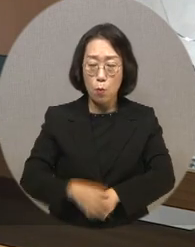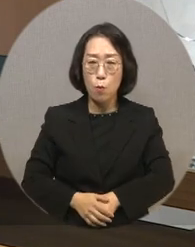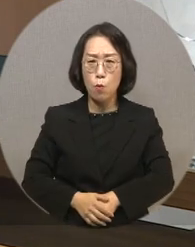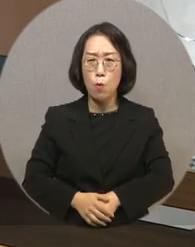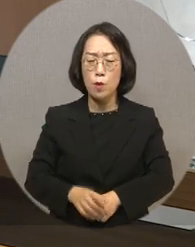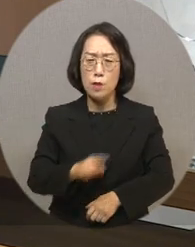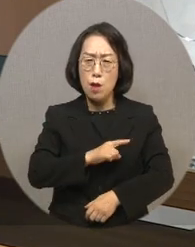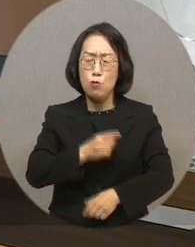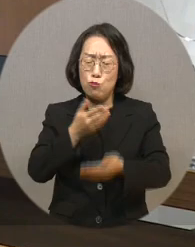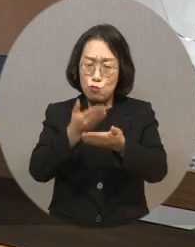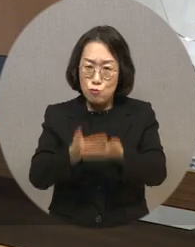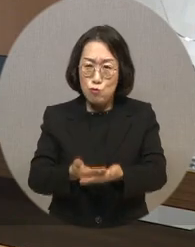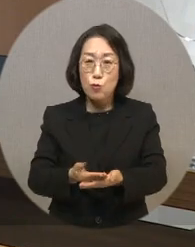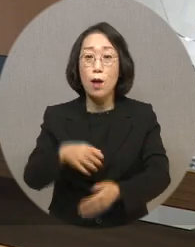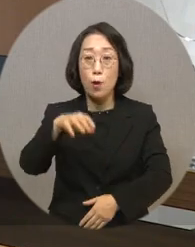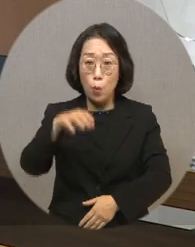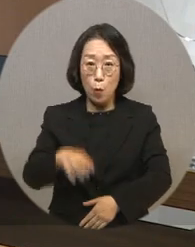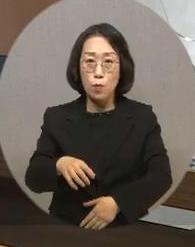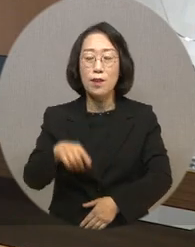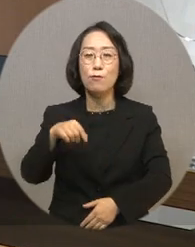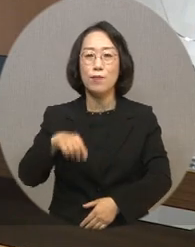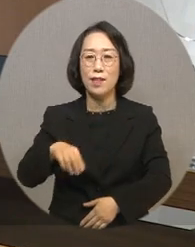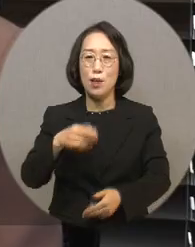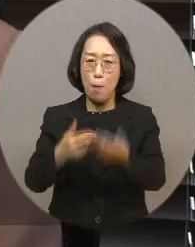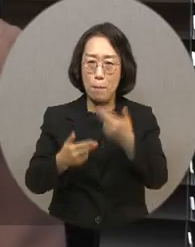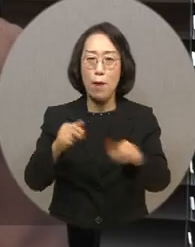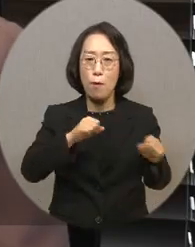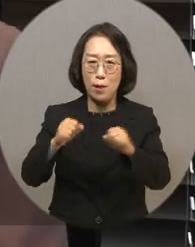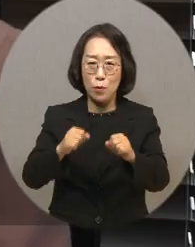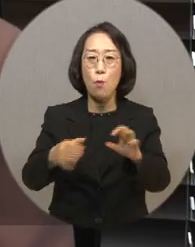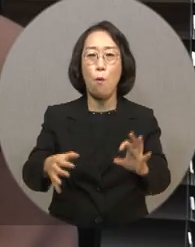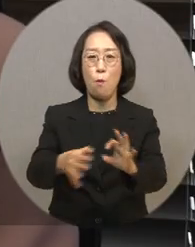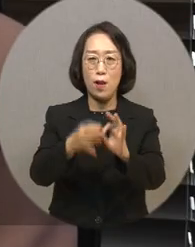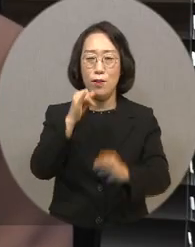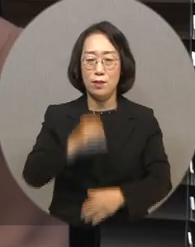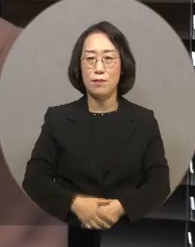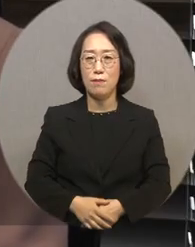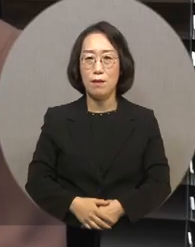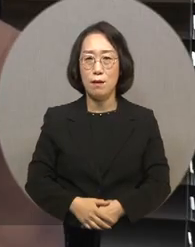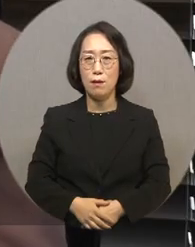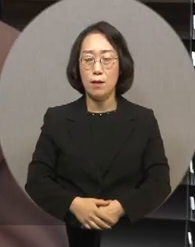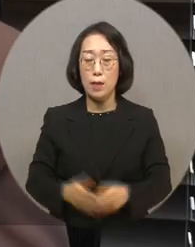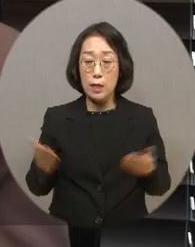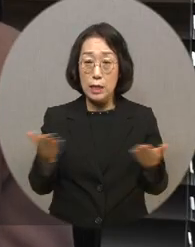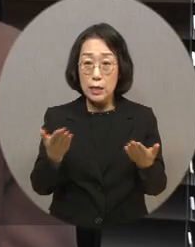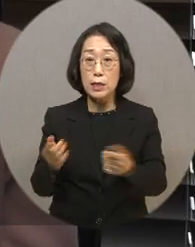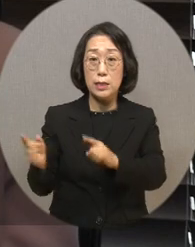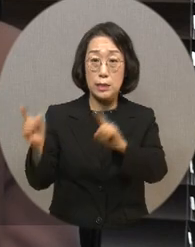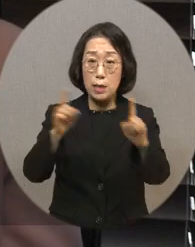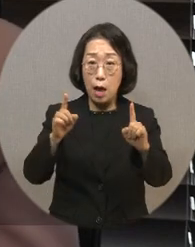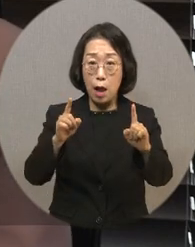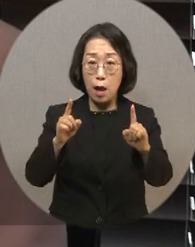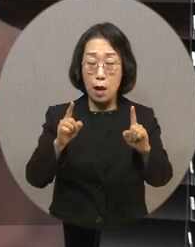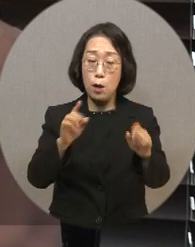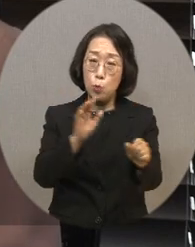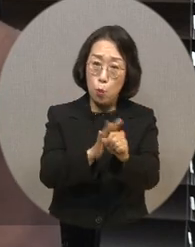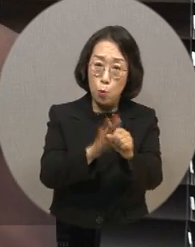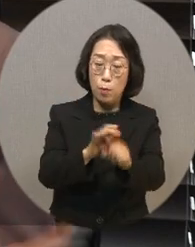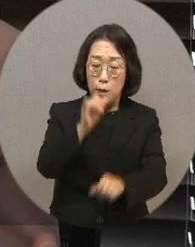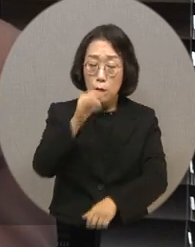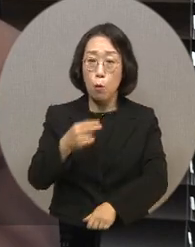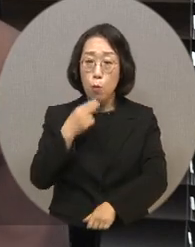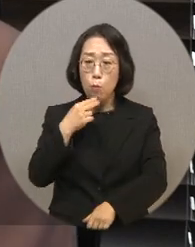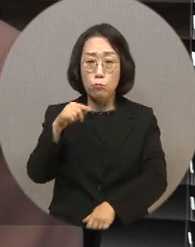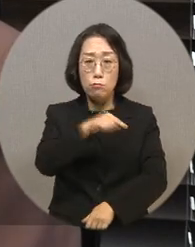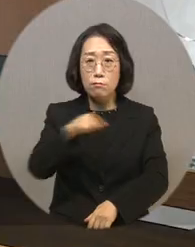중심에 직업재활시설이 있다, 이렇게 생각해 주시면 좋을 것 같습니다. 네, 그럼 직업재활을 한 경우와 그렇지 않은 경우